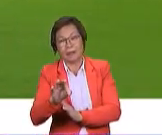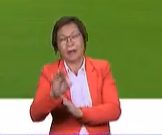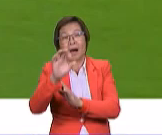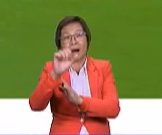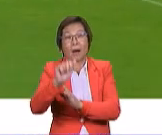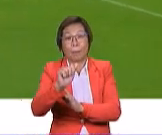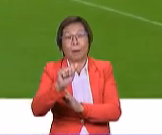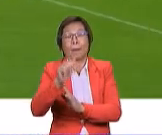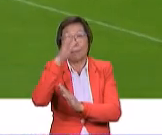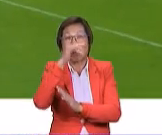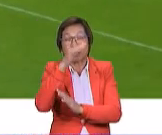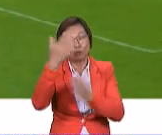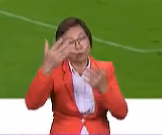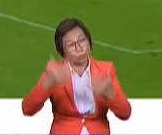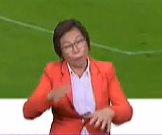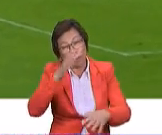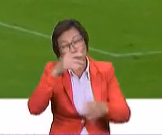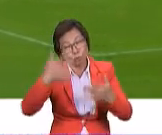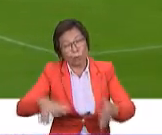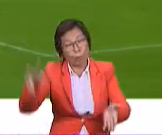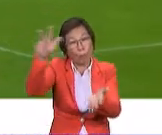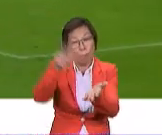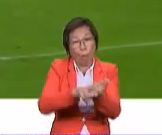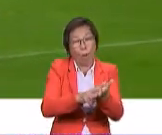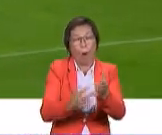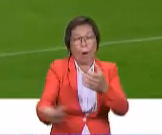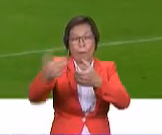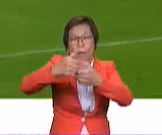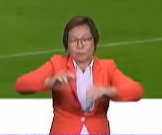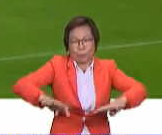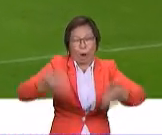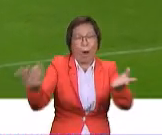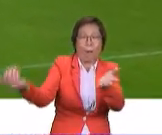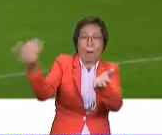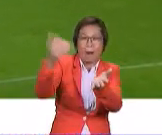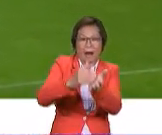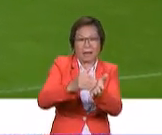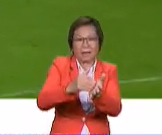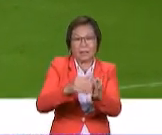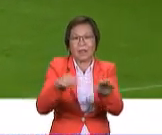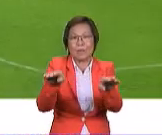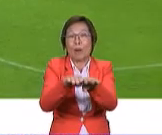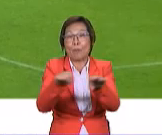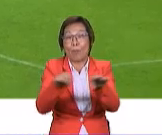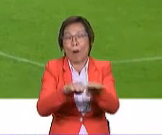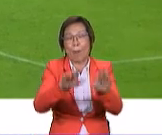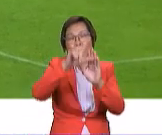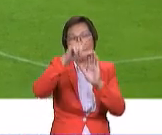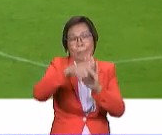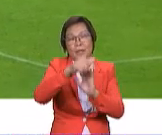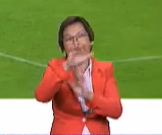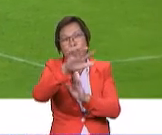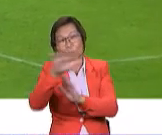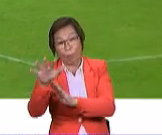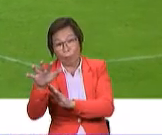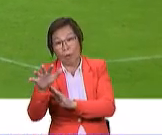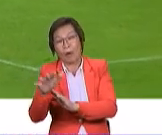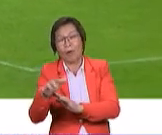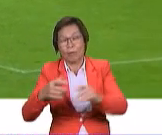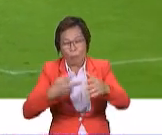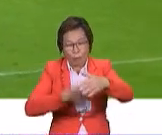foto ini Blake yang telah pun mengesahkan tempat kecoa akhir sekali lagi menyamakan kedudukan pada menit ke-55